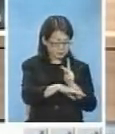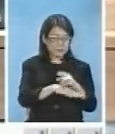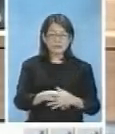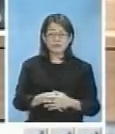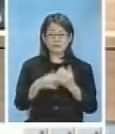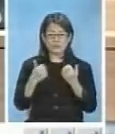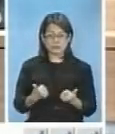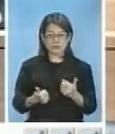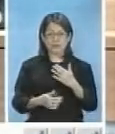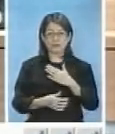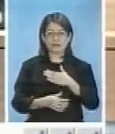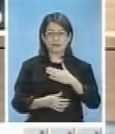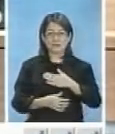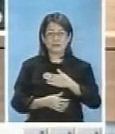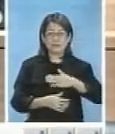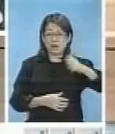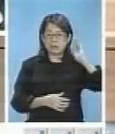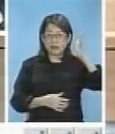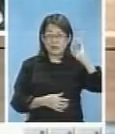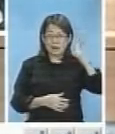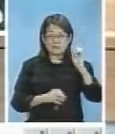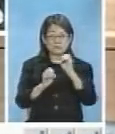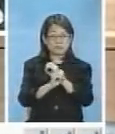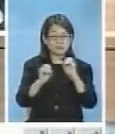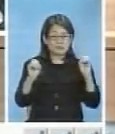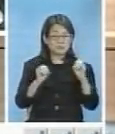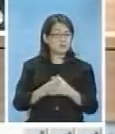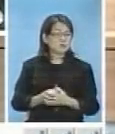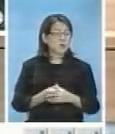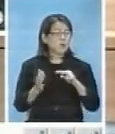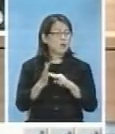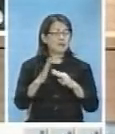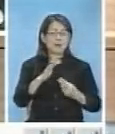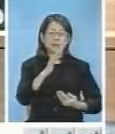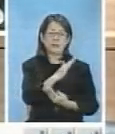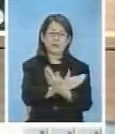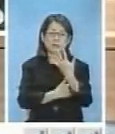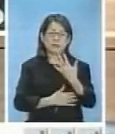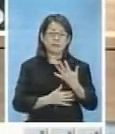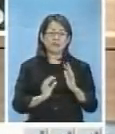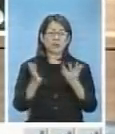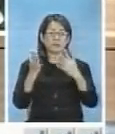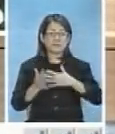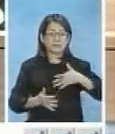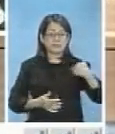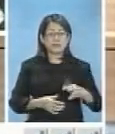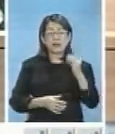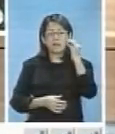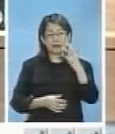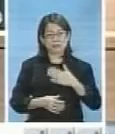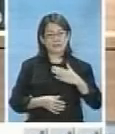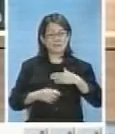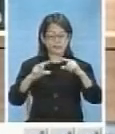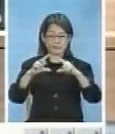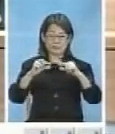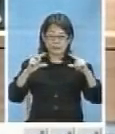พราชบัวอินไม่ได้อภิปรายก็คงจะเสียโอกาสครับเพราะจังหวัดเพชรบูรณ์บ้านผมนั้นเป็นจัง